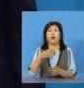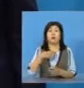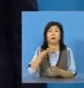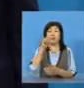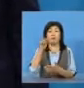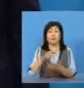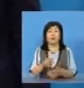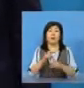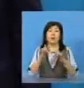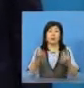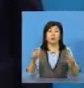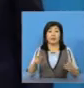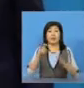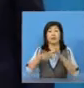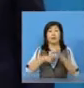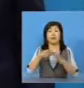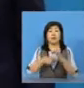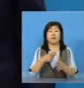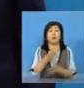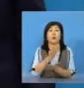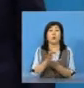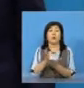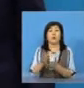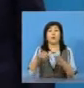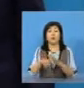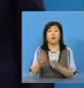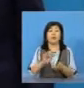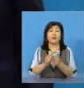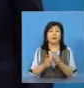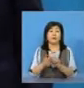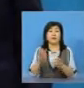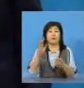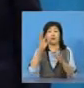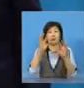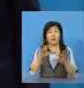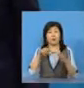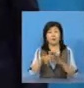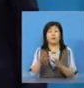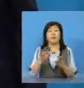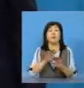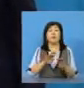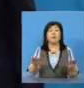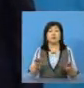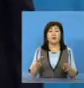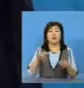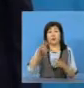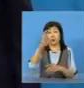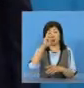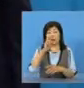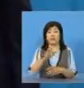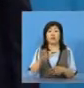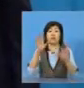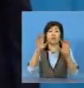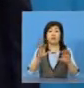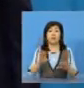вопросы развития геологической отрасли, ход реформ, проводимых после учреждения профильного министерства, а также государственные и